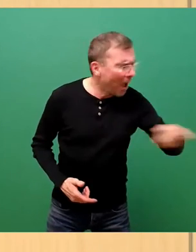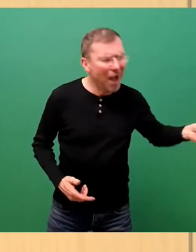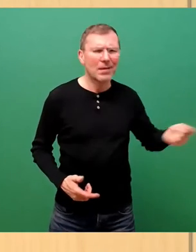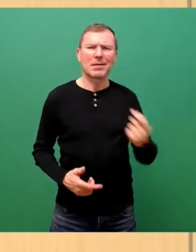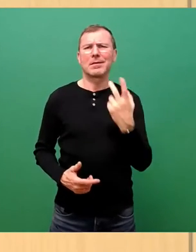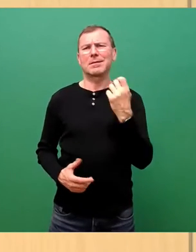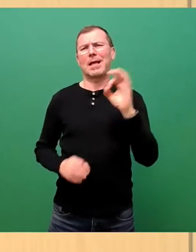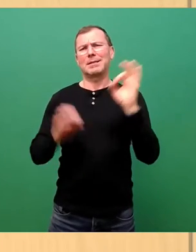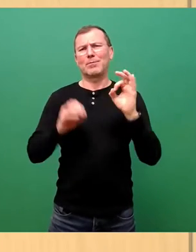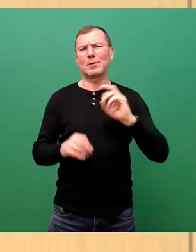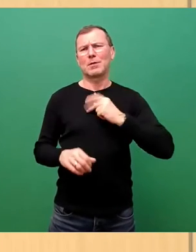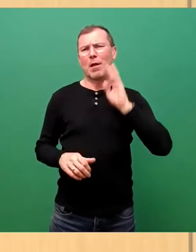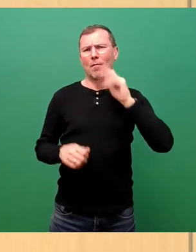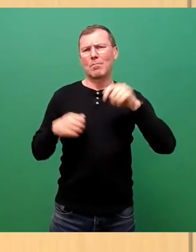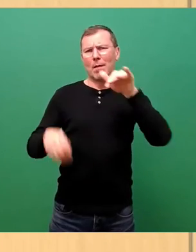30%.